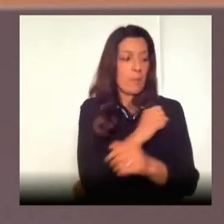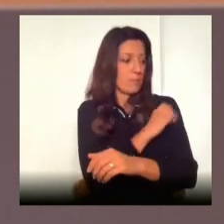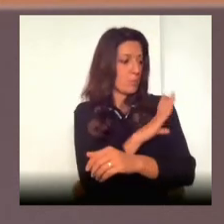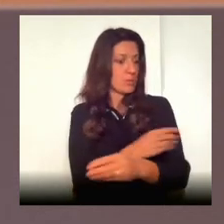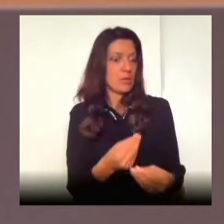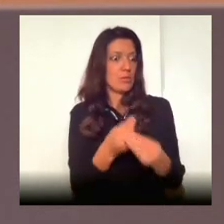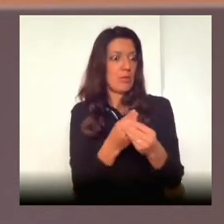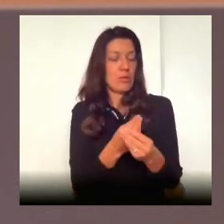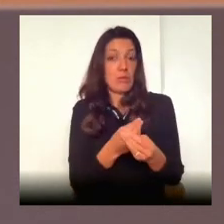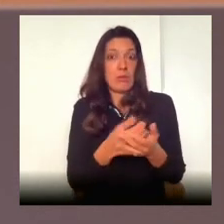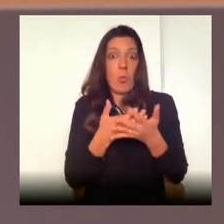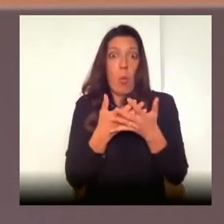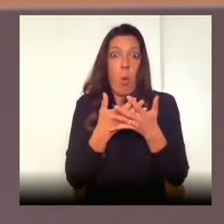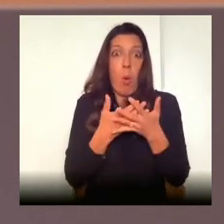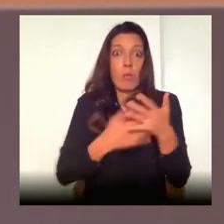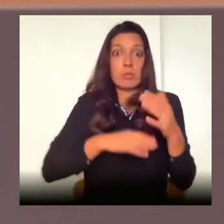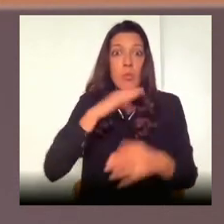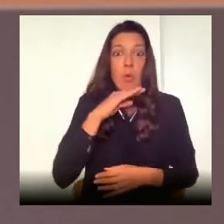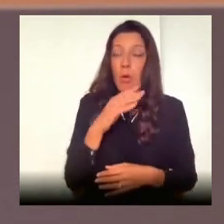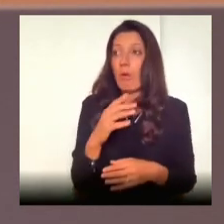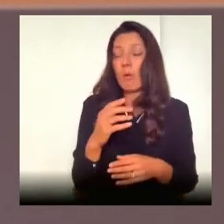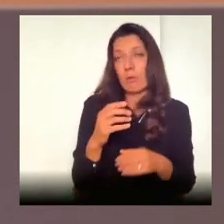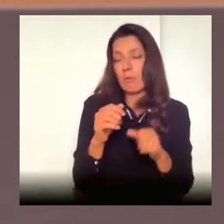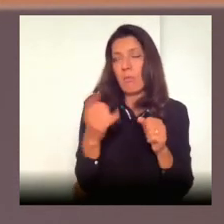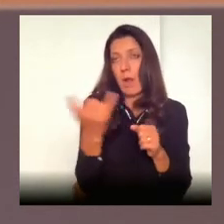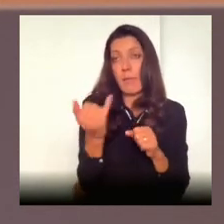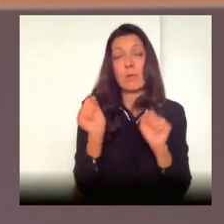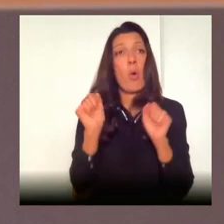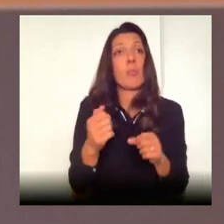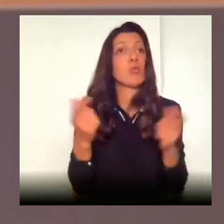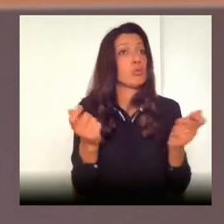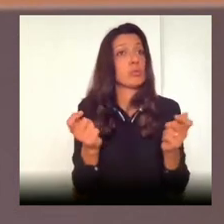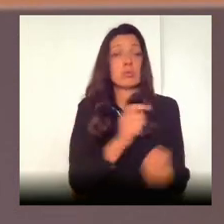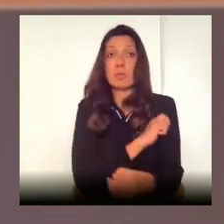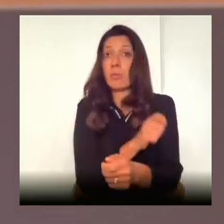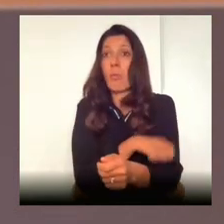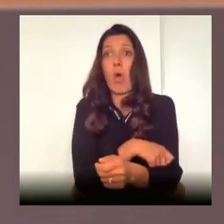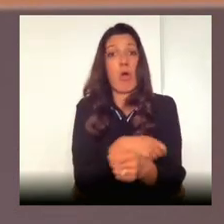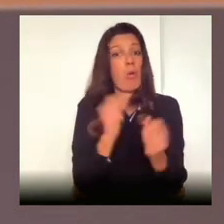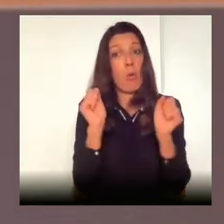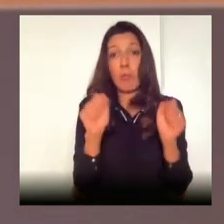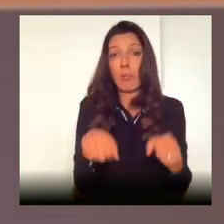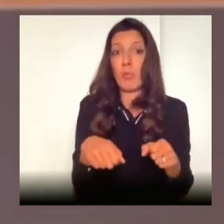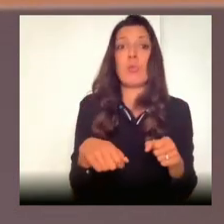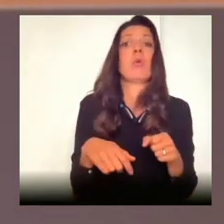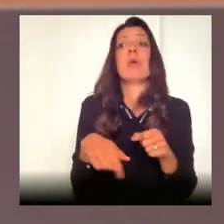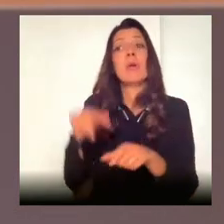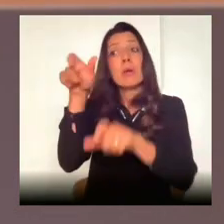sport. On peut faire du sport intelligemment, on peut faire du sport avec des personnes qui vont être formées, des